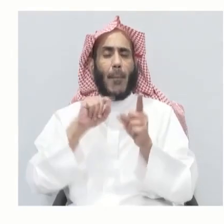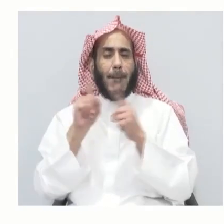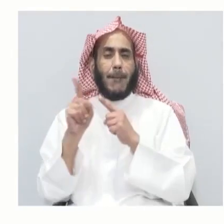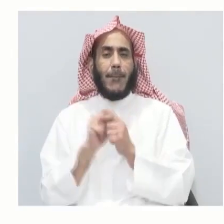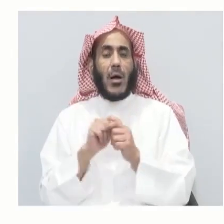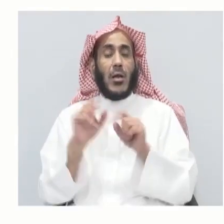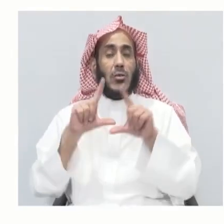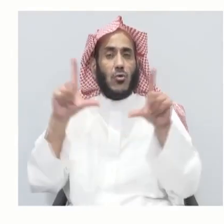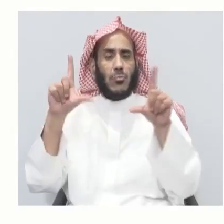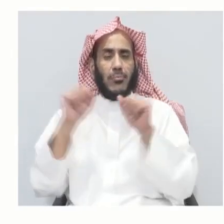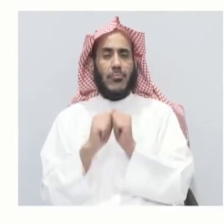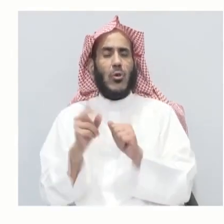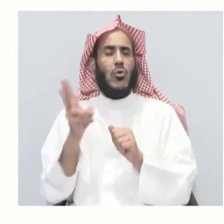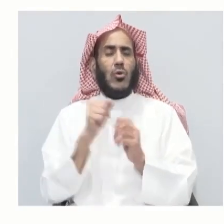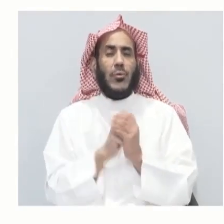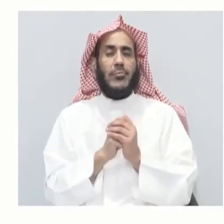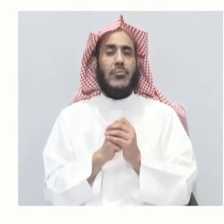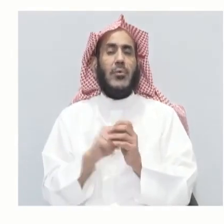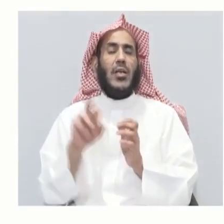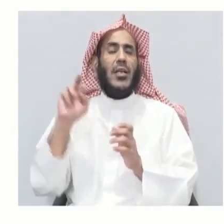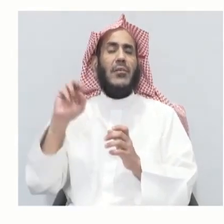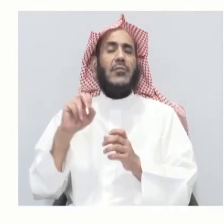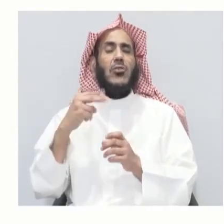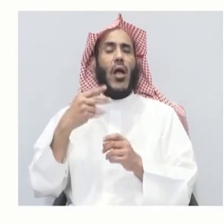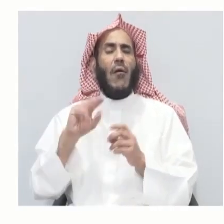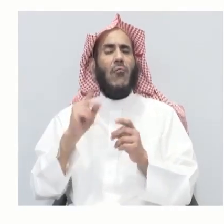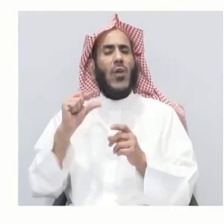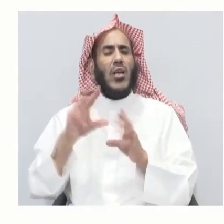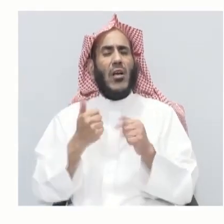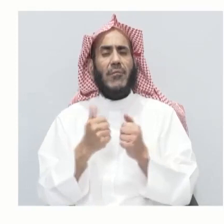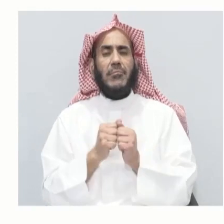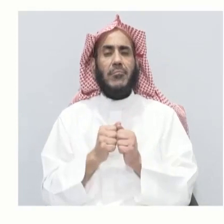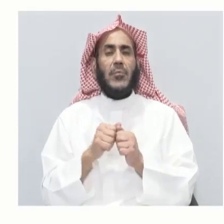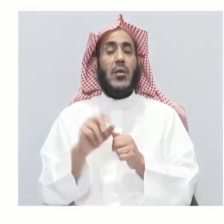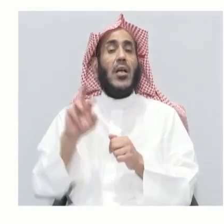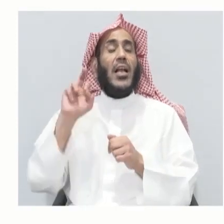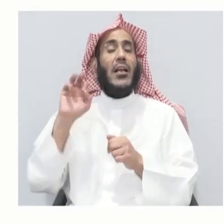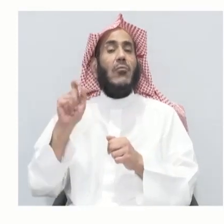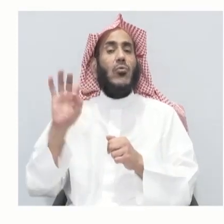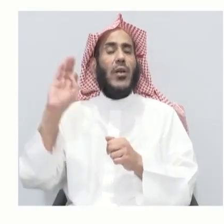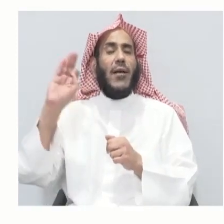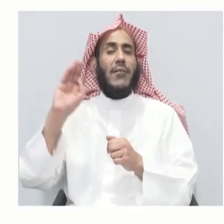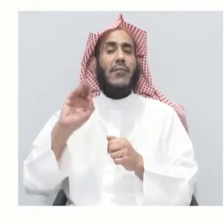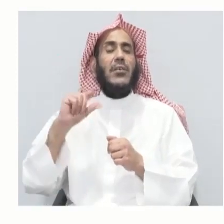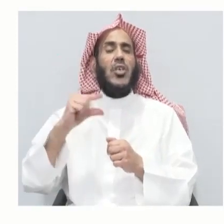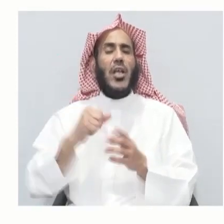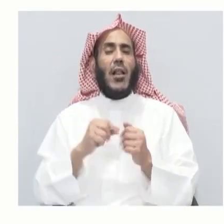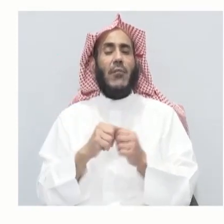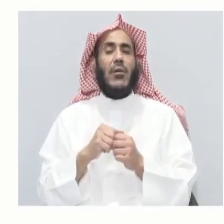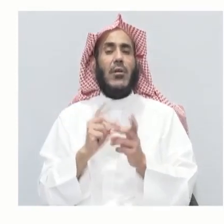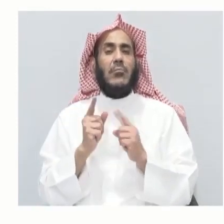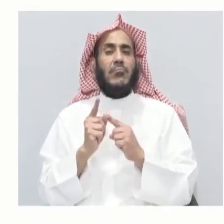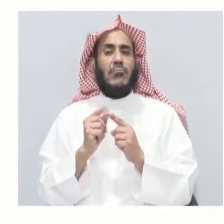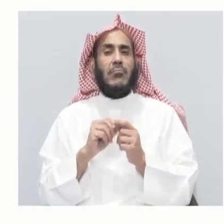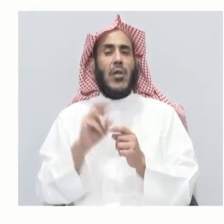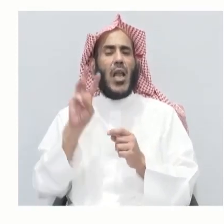هنا على السبوره تساوي الاف جي فك الاف جي معي الاف جي عباره عن ماذا عباره عن الام في جي